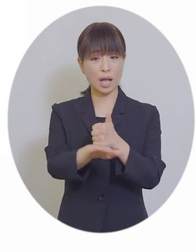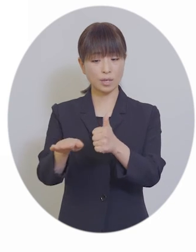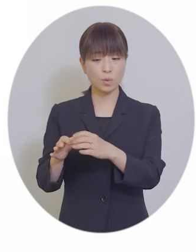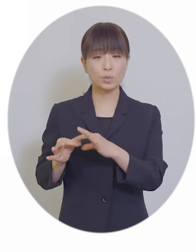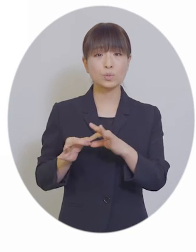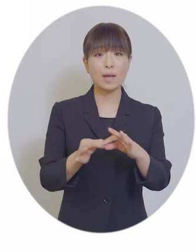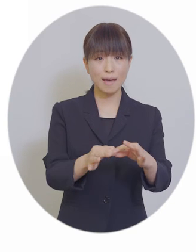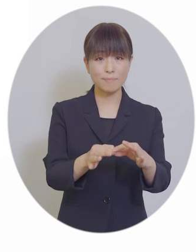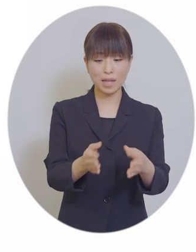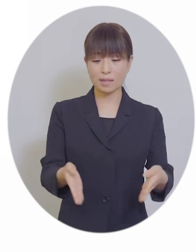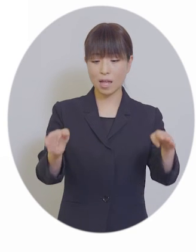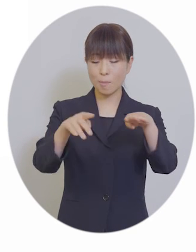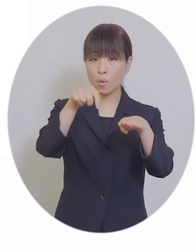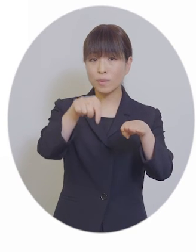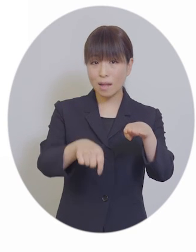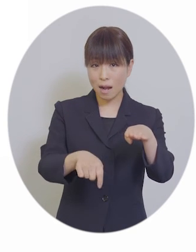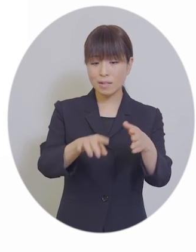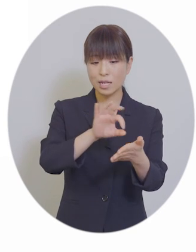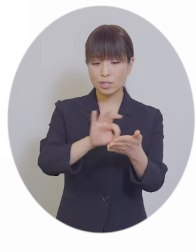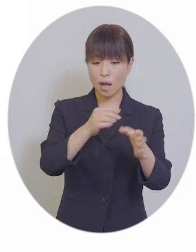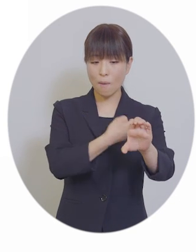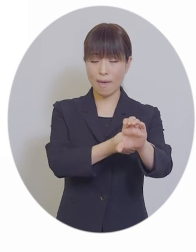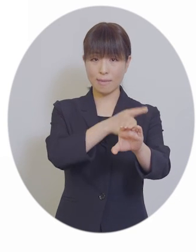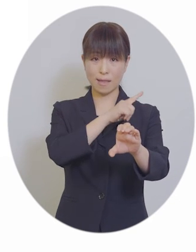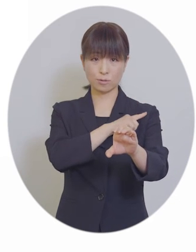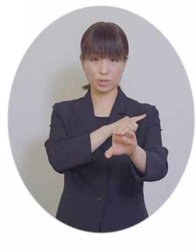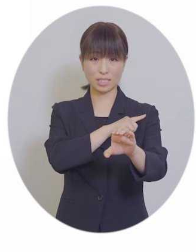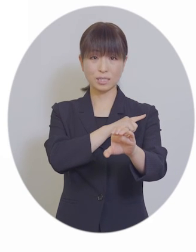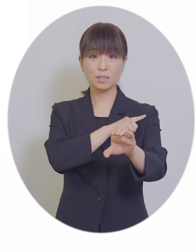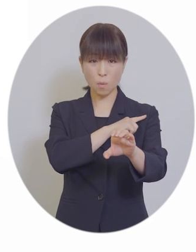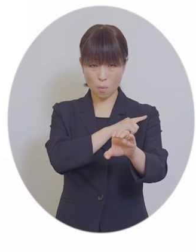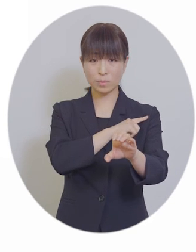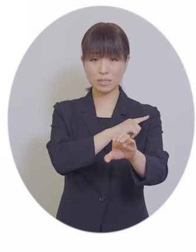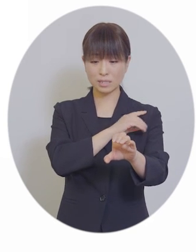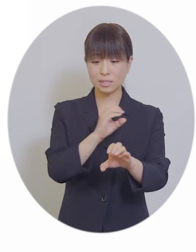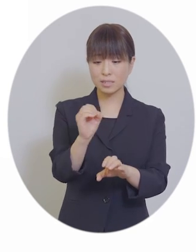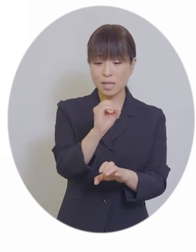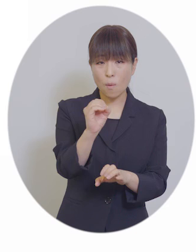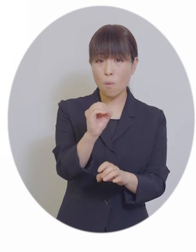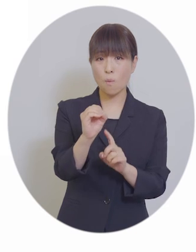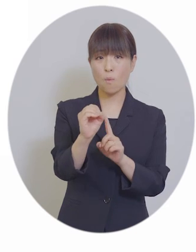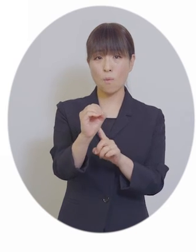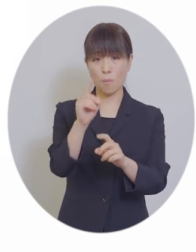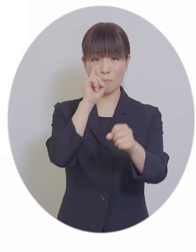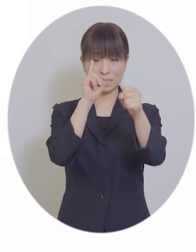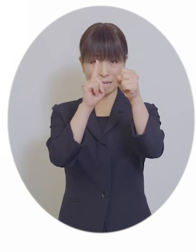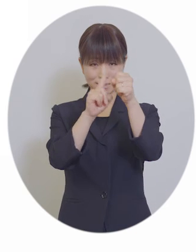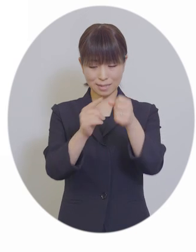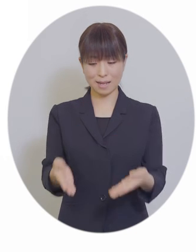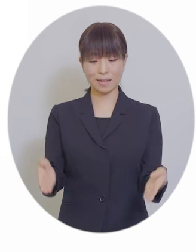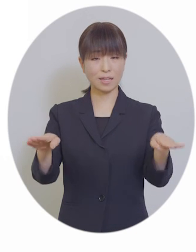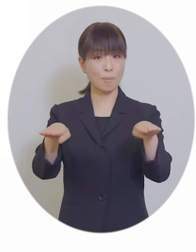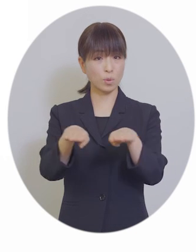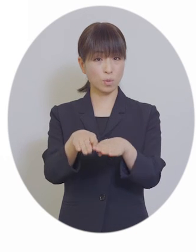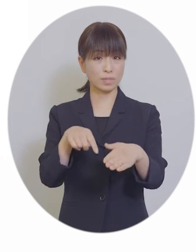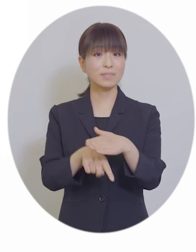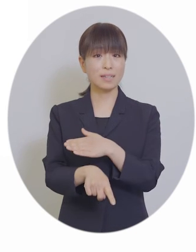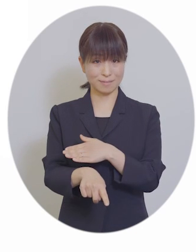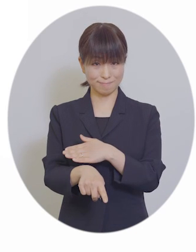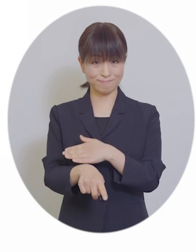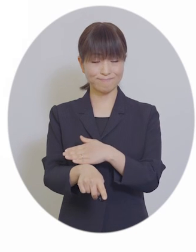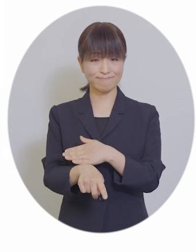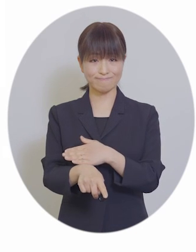ら、建物で消費する年間のエネルギーの収支をゼロにすることを目指した建物のことです